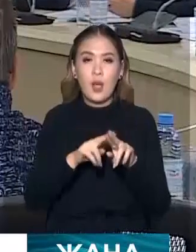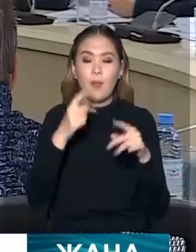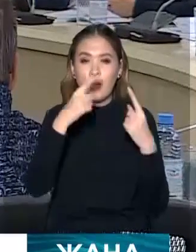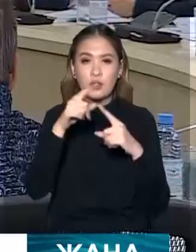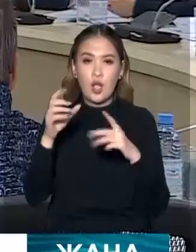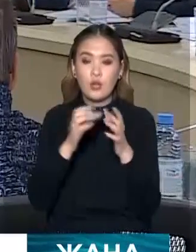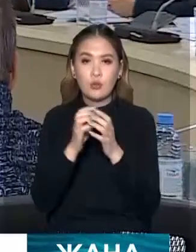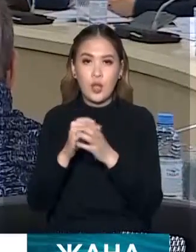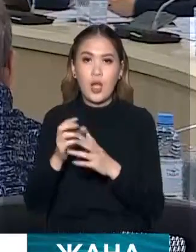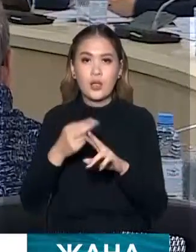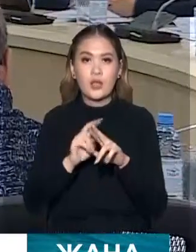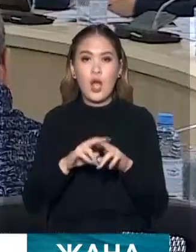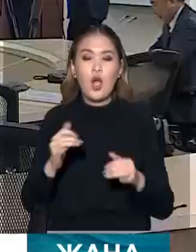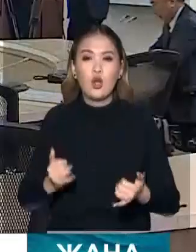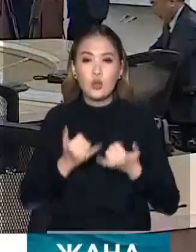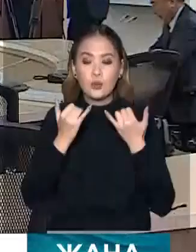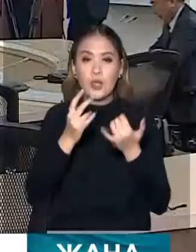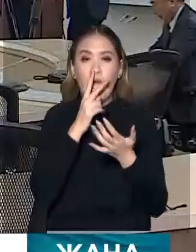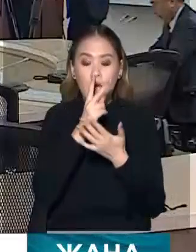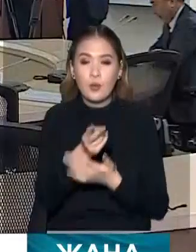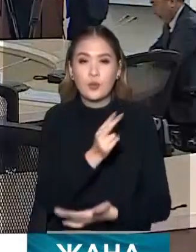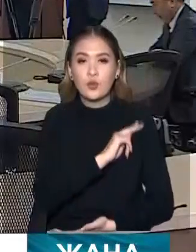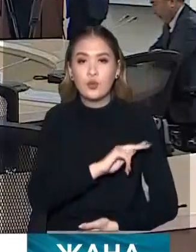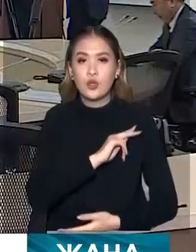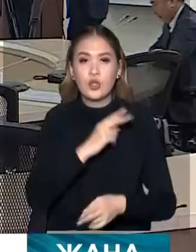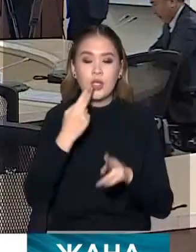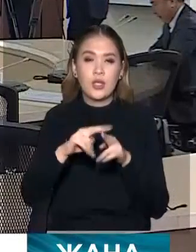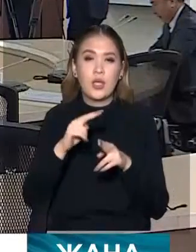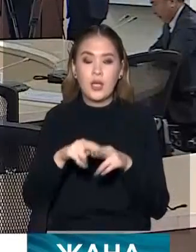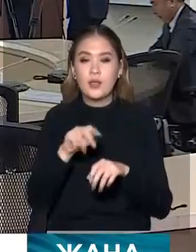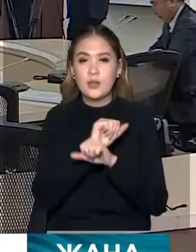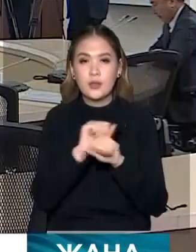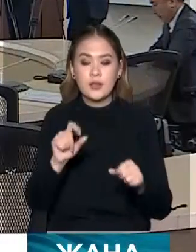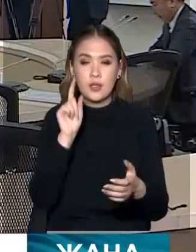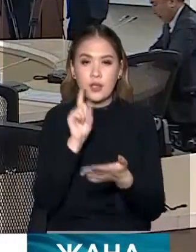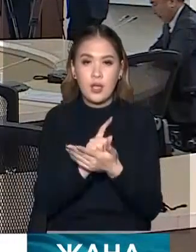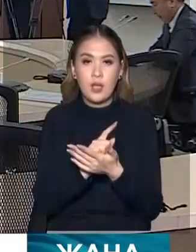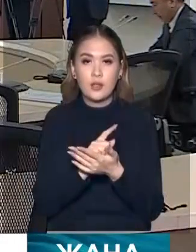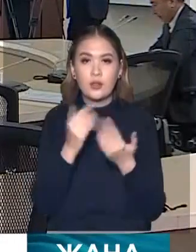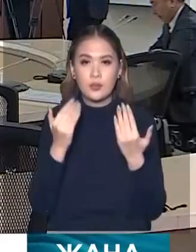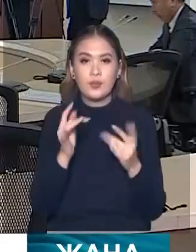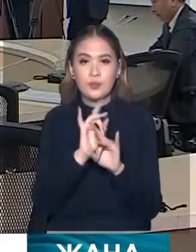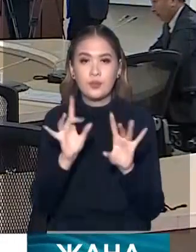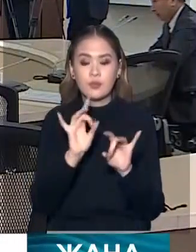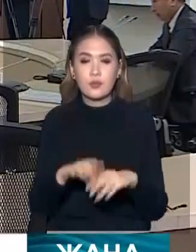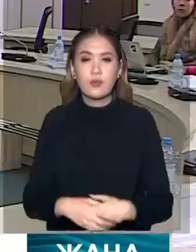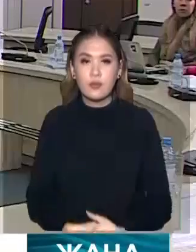ұйымдардың қызметіне құрметпен қарап, жұмысына кедергі келтірмеуі тиіс деп жазылған әдеп кодексінде.